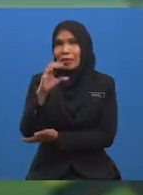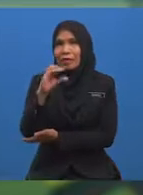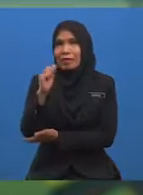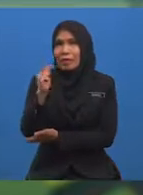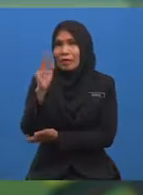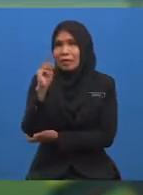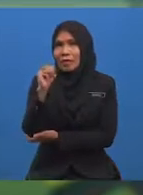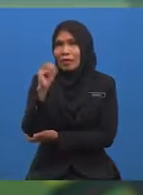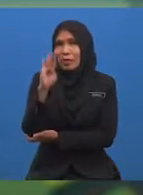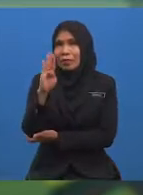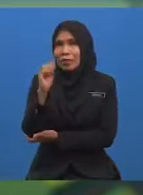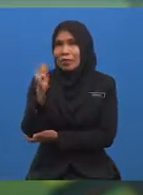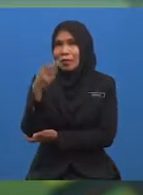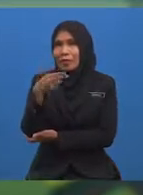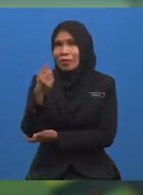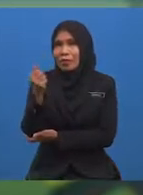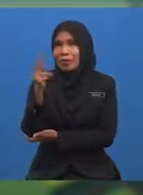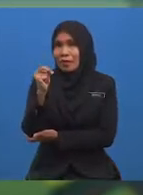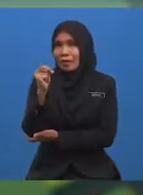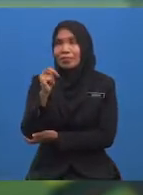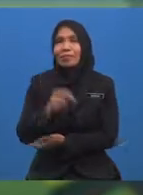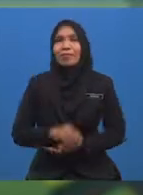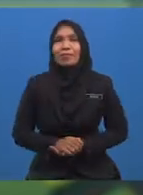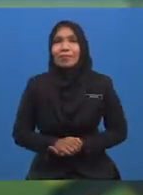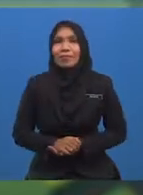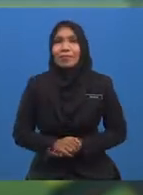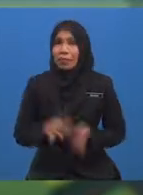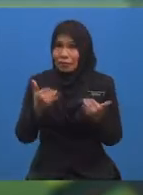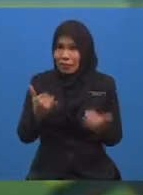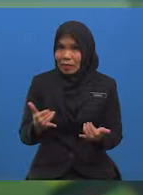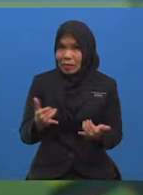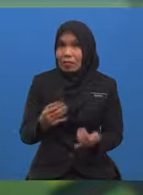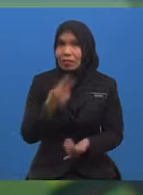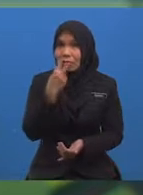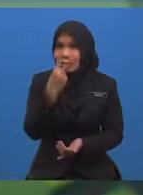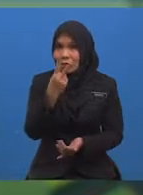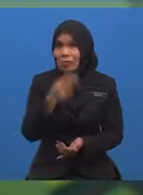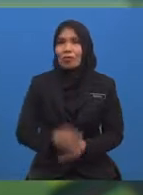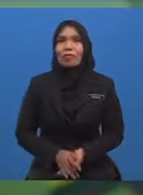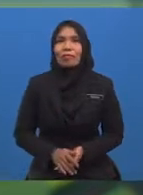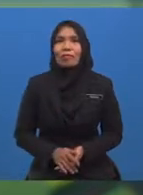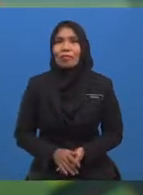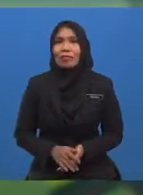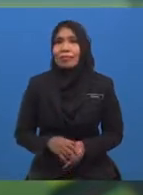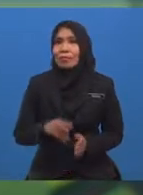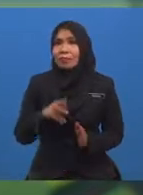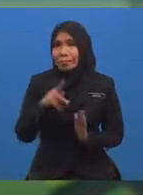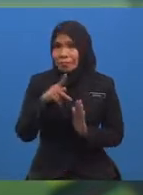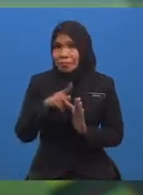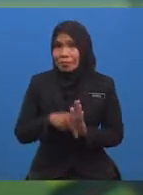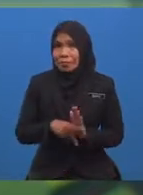Sekarang kita lihat perubahan tumbesaran tumbuh-tumbuhan, atau dengan kata lain